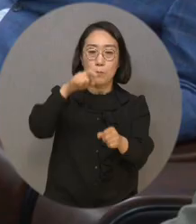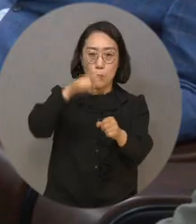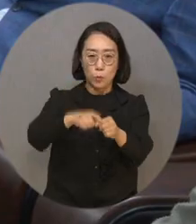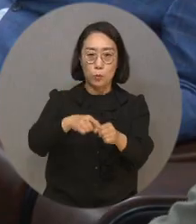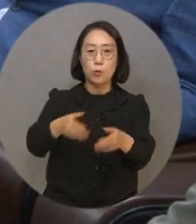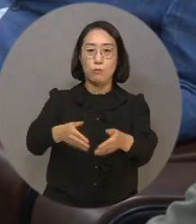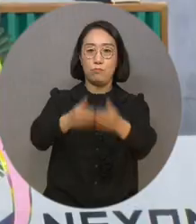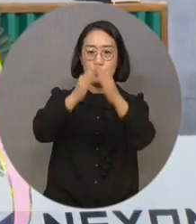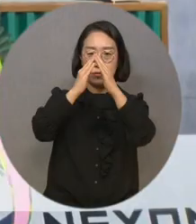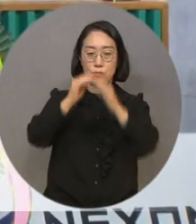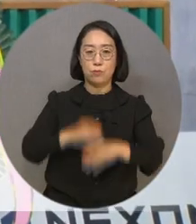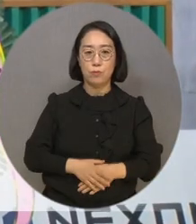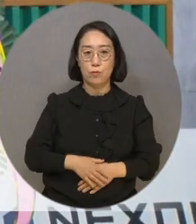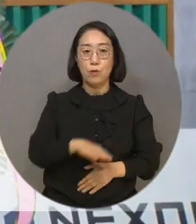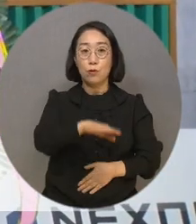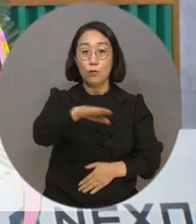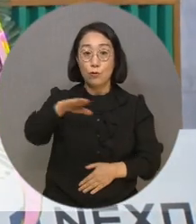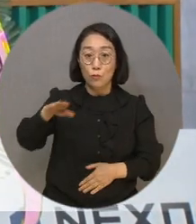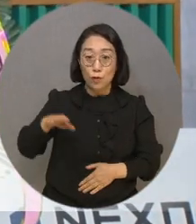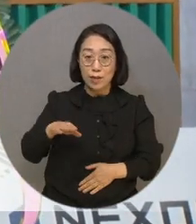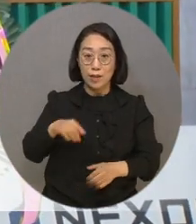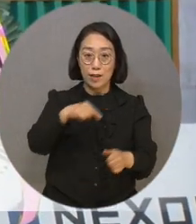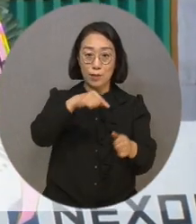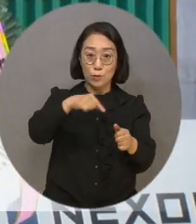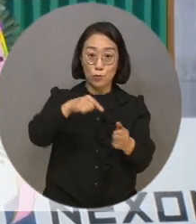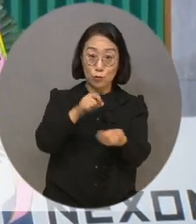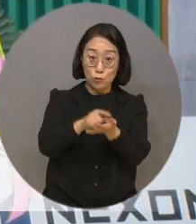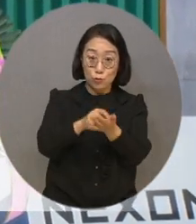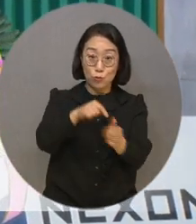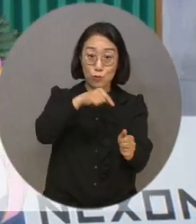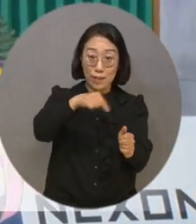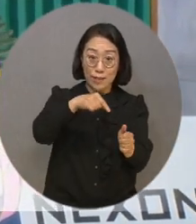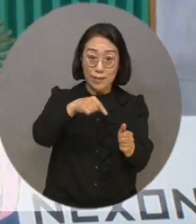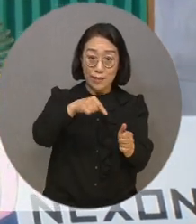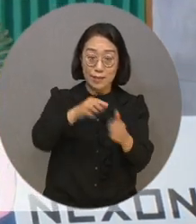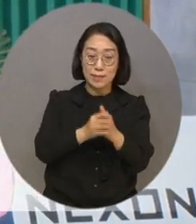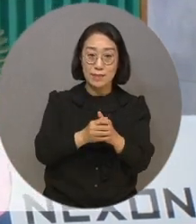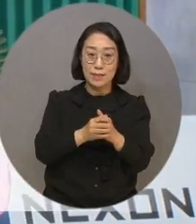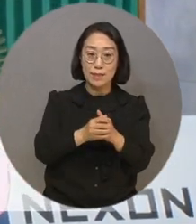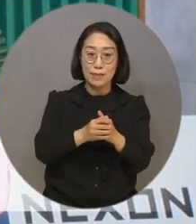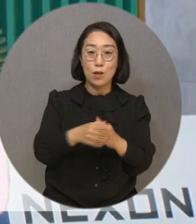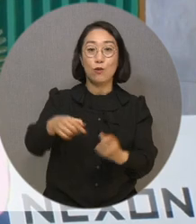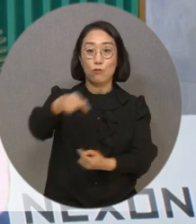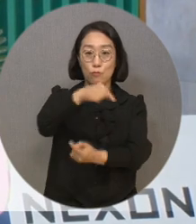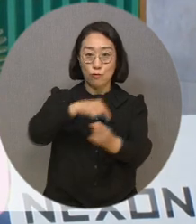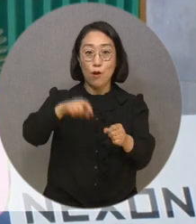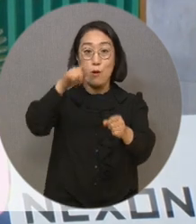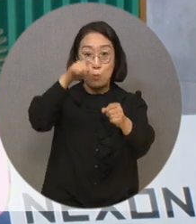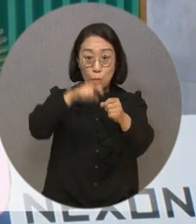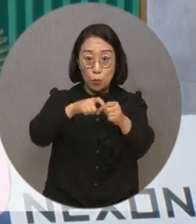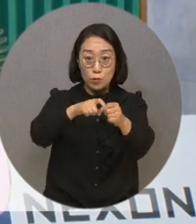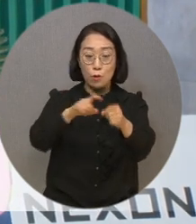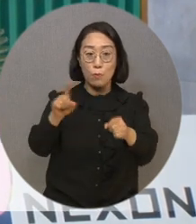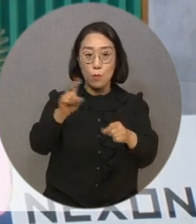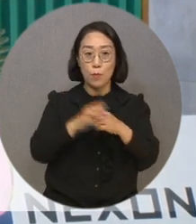되었습니다. 우리가 차범근 축구교실을 이곳 고흥에다가 운영을 하는 것은